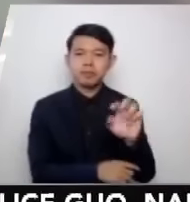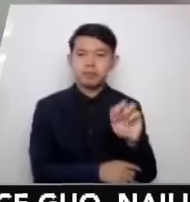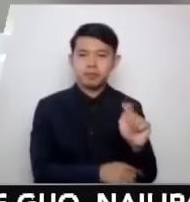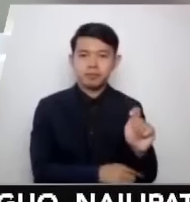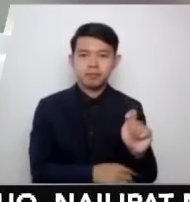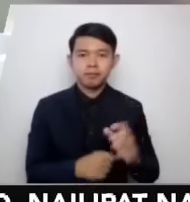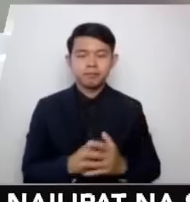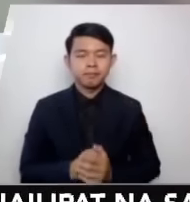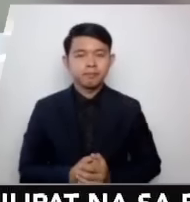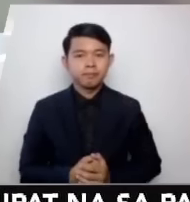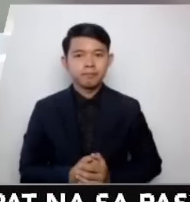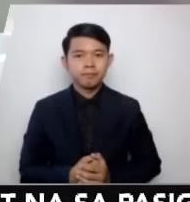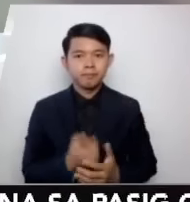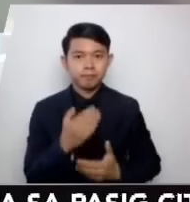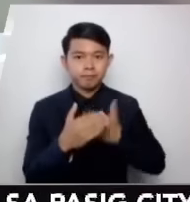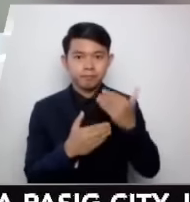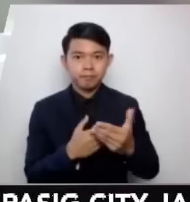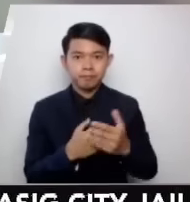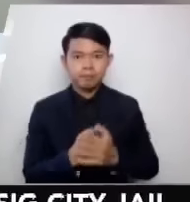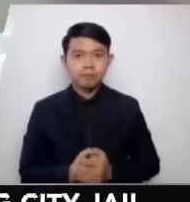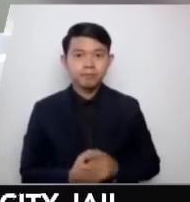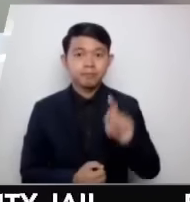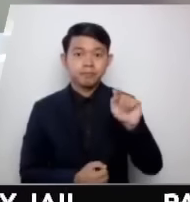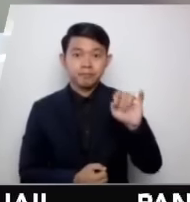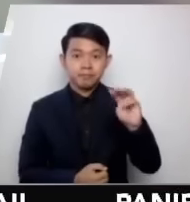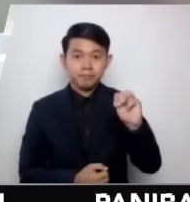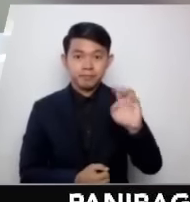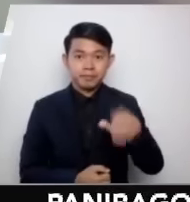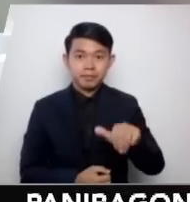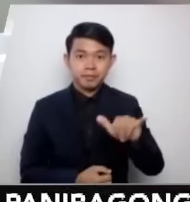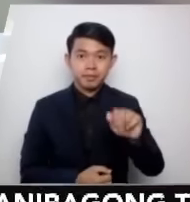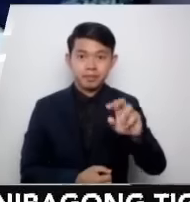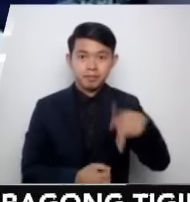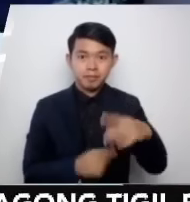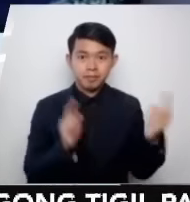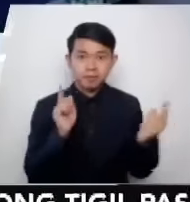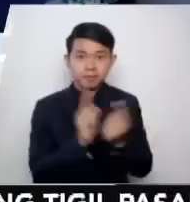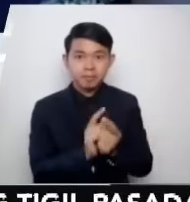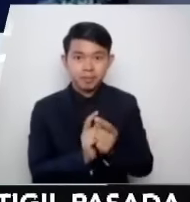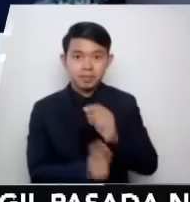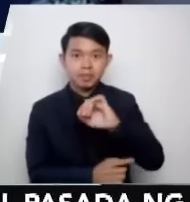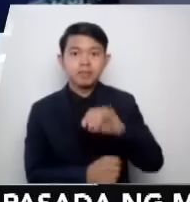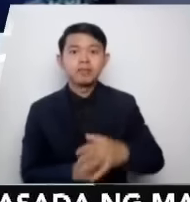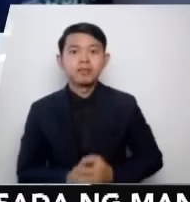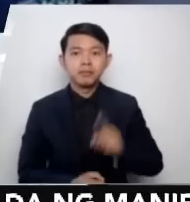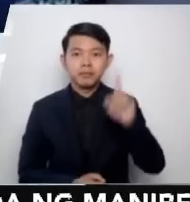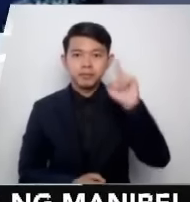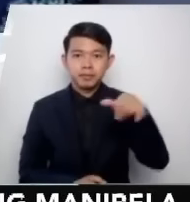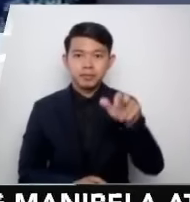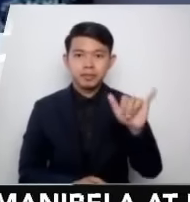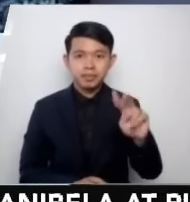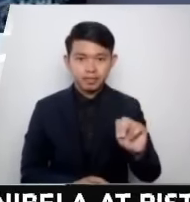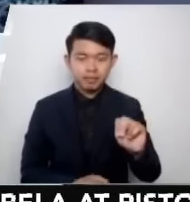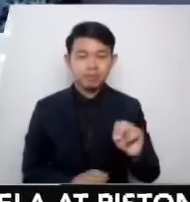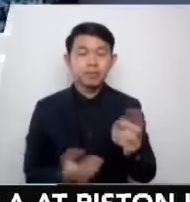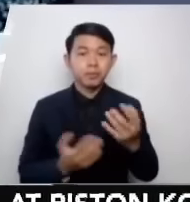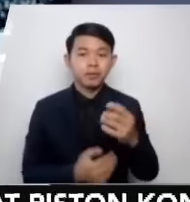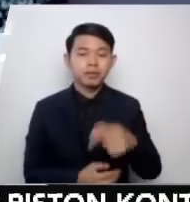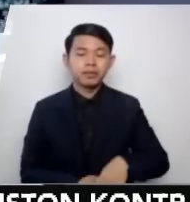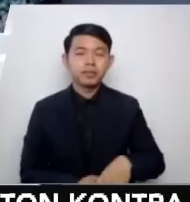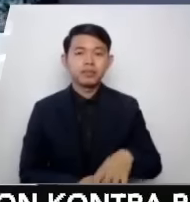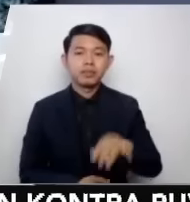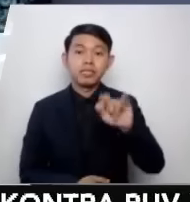Tim Yap meets Jean. Sa Instagram, ishinare ni Tim ang highlights mula sa Milan Fashion Week sa Italy. Kabilang dyan ang trophy